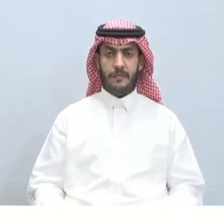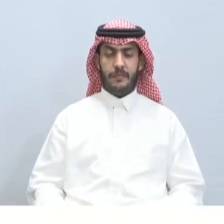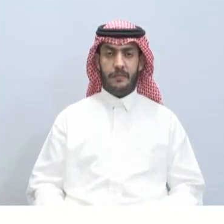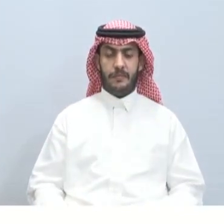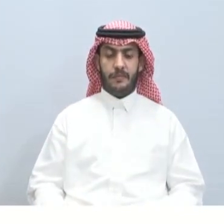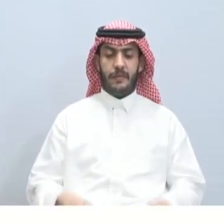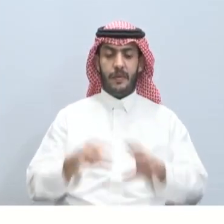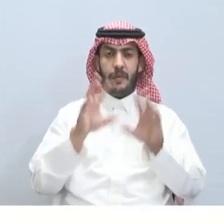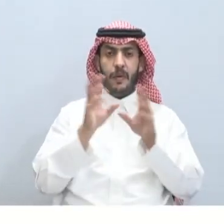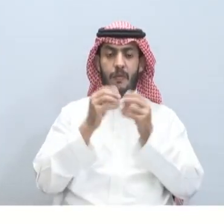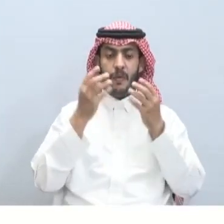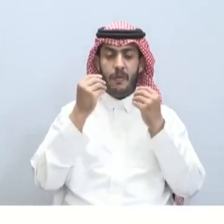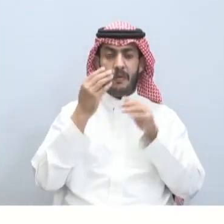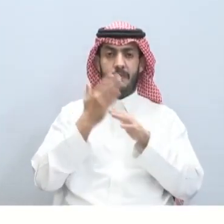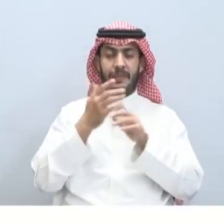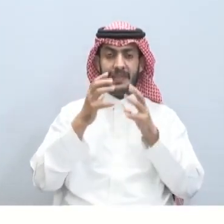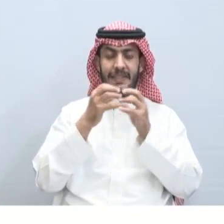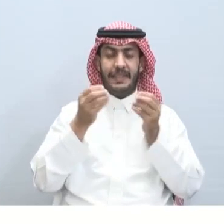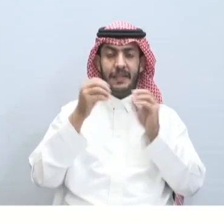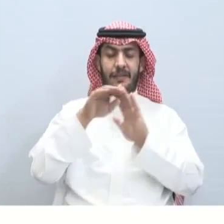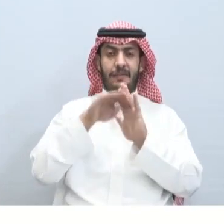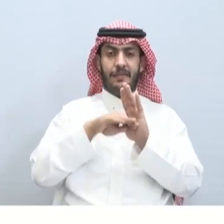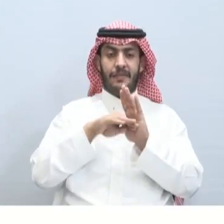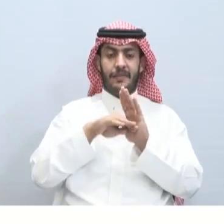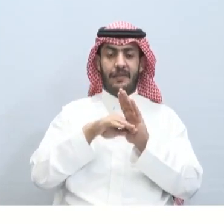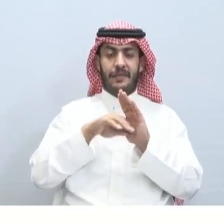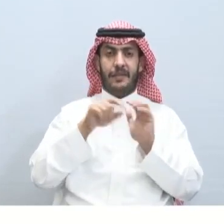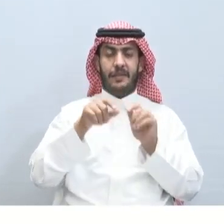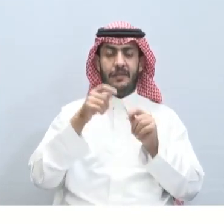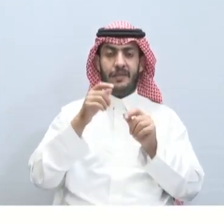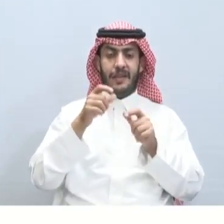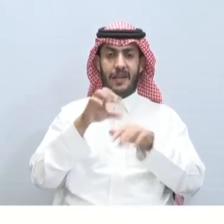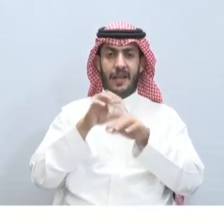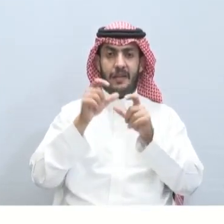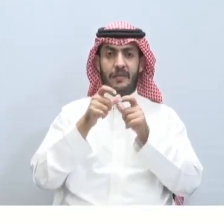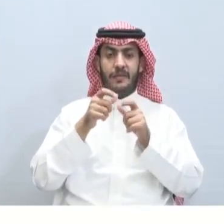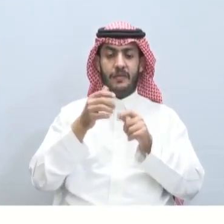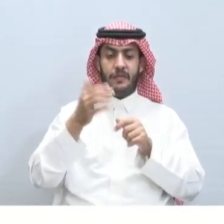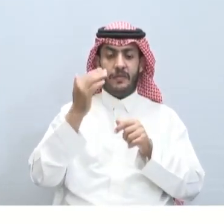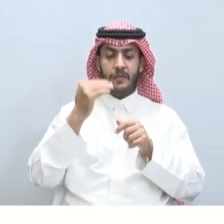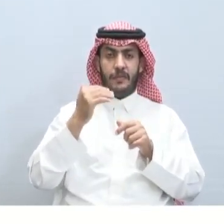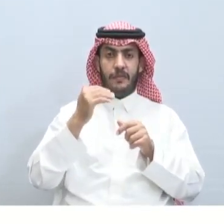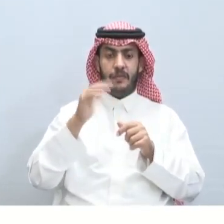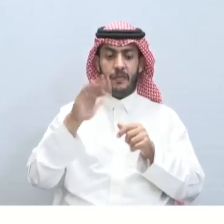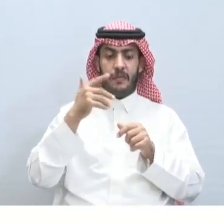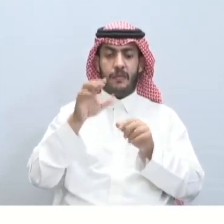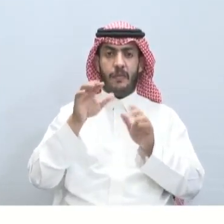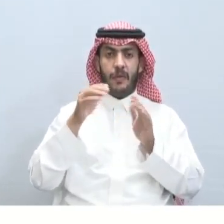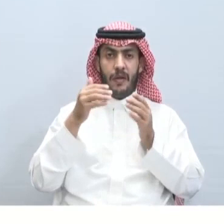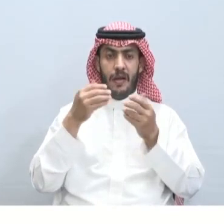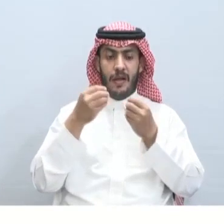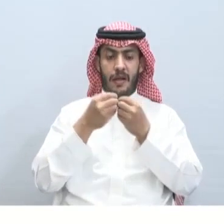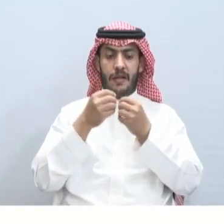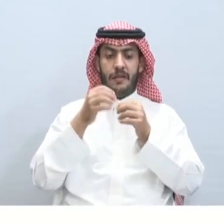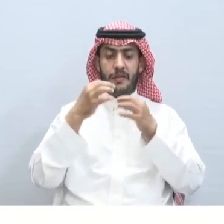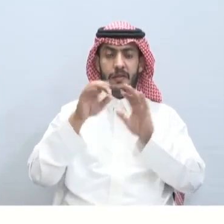ثالثا اجمع المعلومات لكي احلل هذا هذه الشريحه وهذا السوق بعد ذلك احدد الشريحه